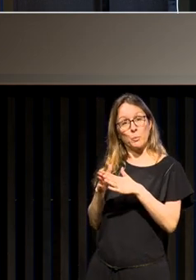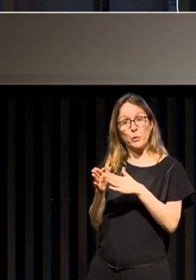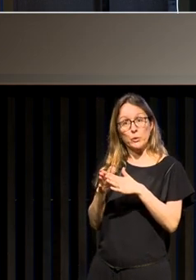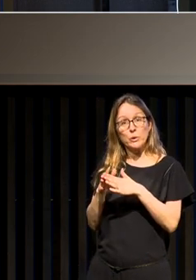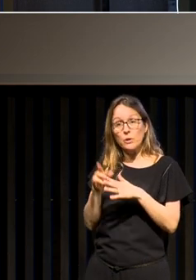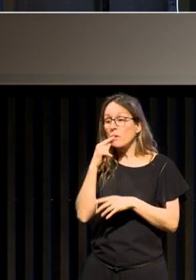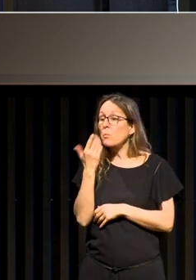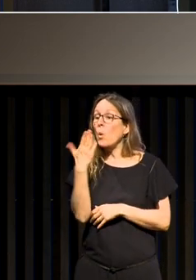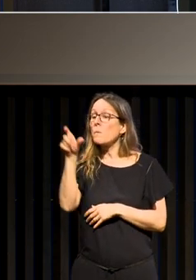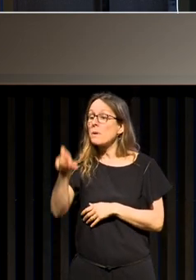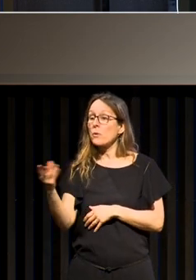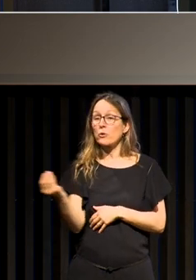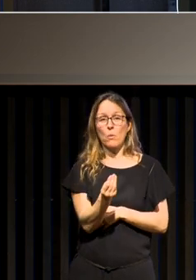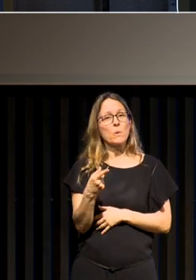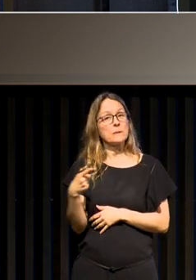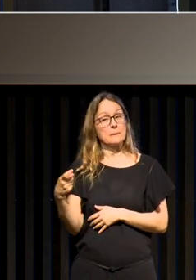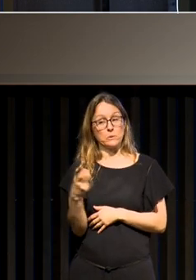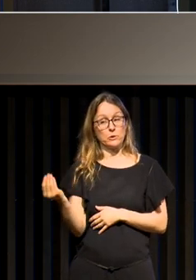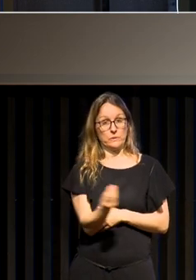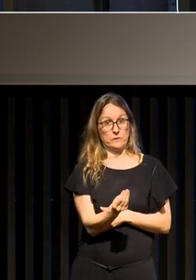de spermatozoïdes.